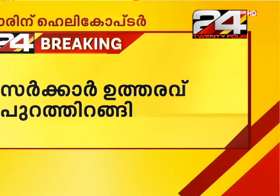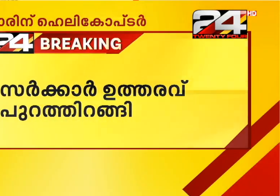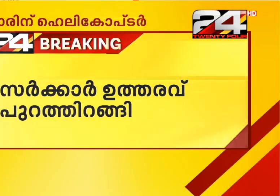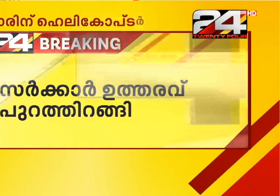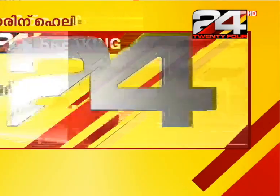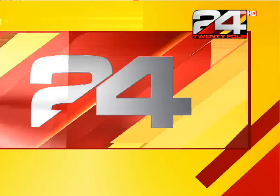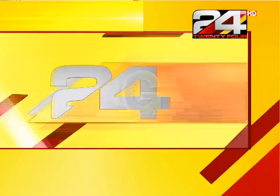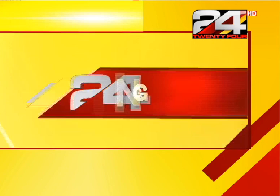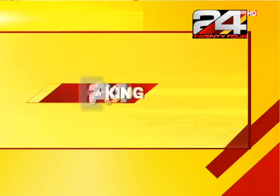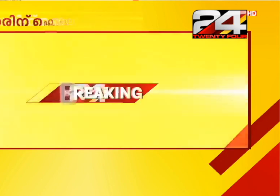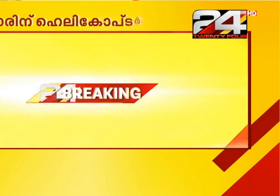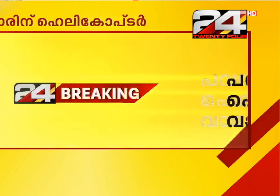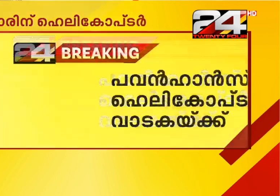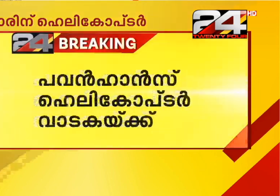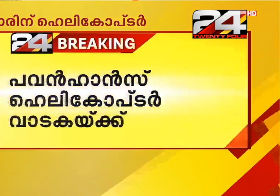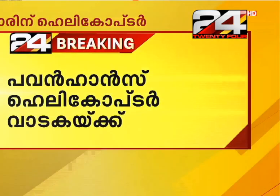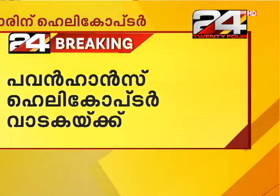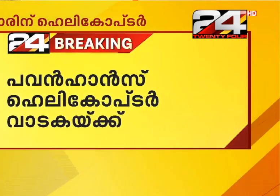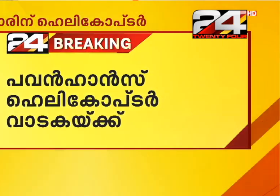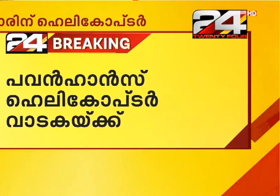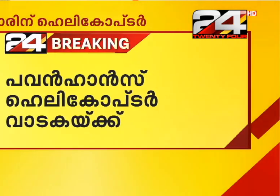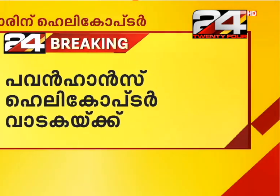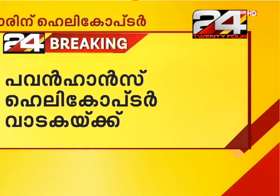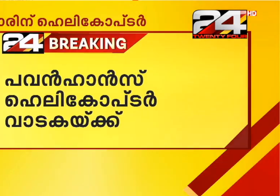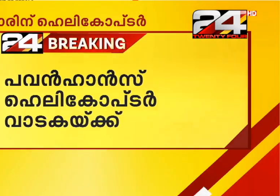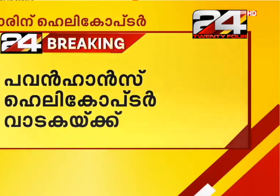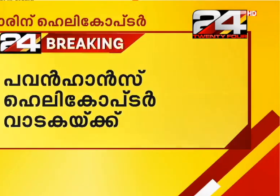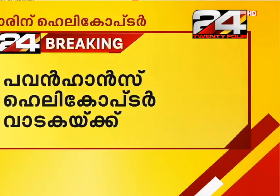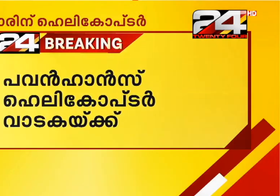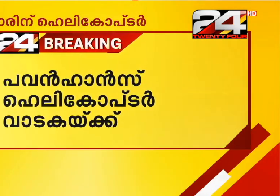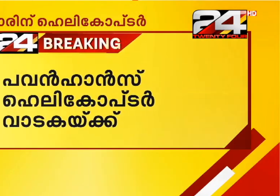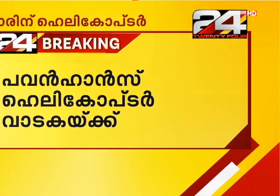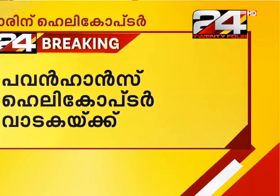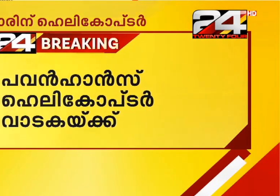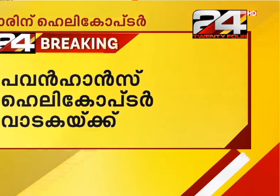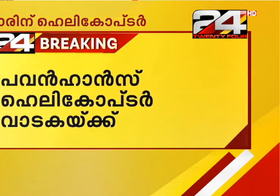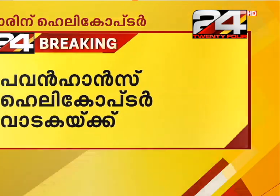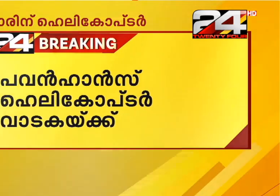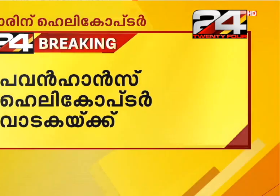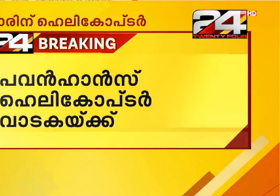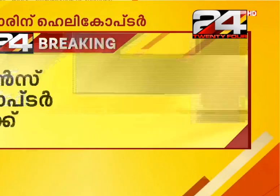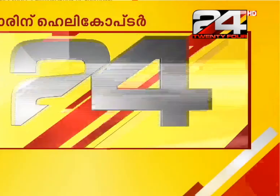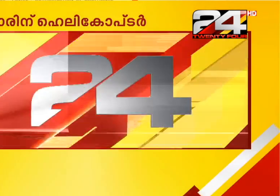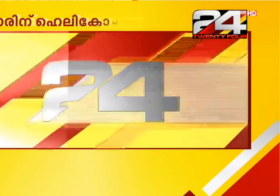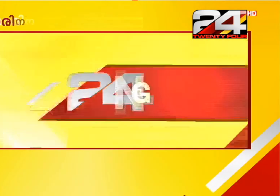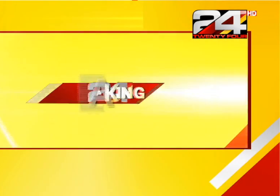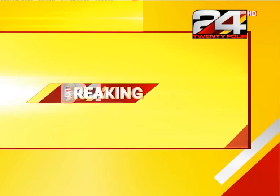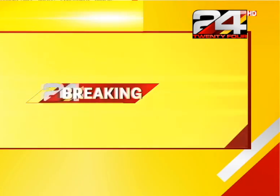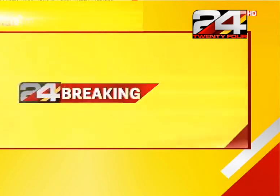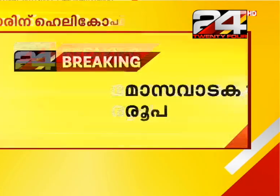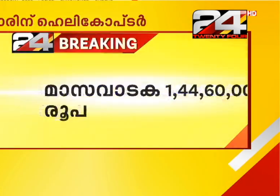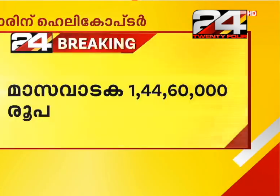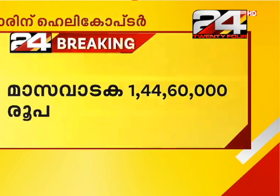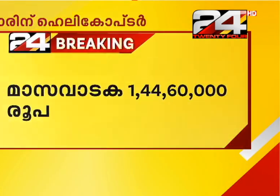പ്രളയ മേഖലകളിലും അതുപോലെ തന്നെ അടിയന്തര സാഹചര്യങ്ങളിലുമൊക്കെ അവിടെ വേഗം എത്തുന്നതിന് എന്നൊരു ഉദ്ദേശത്തിലാണ് സാധാരണഗതിയിൽ